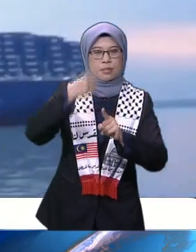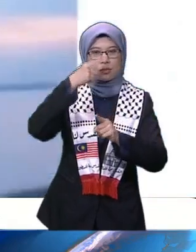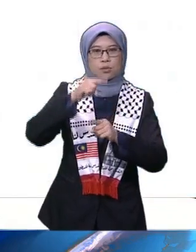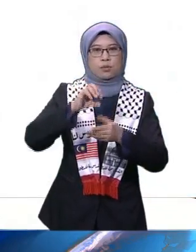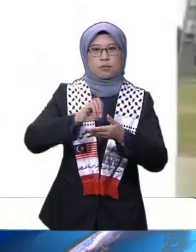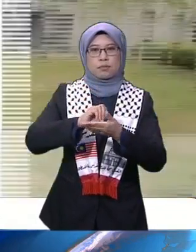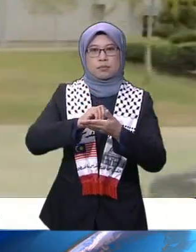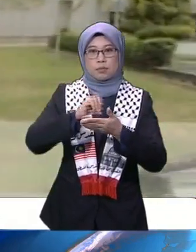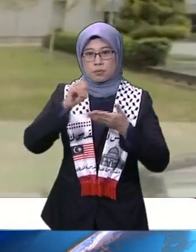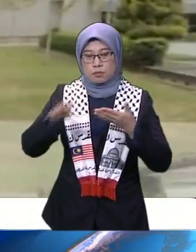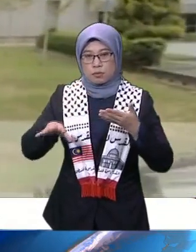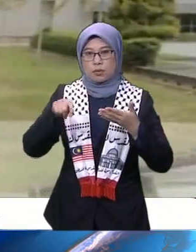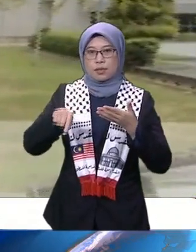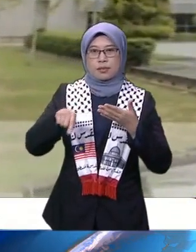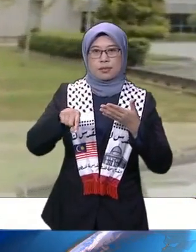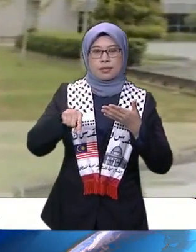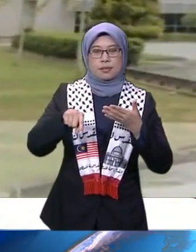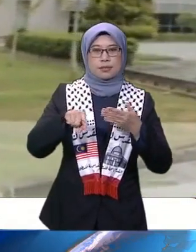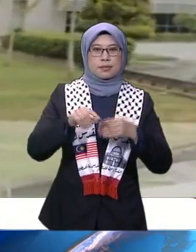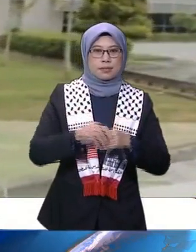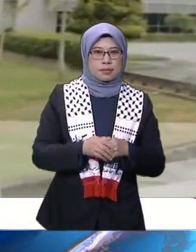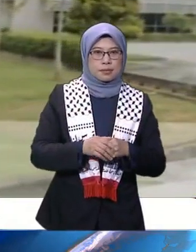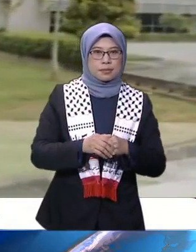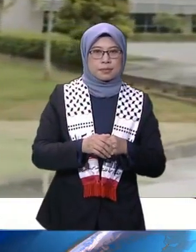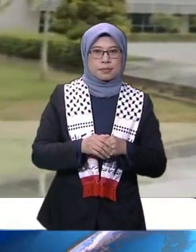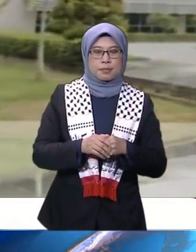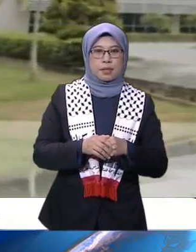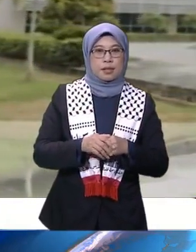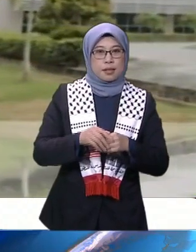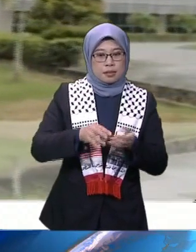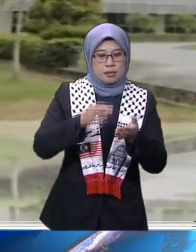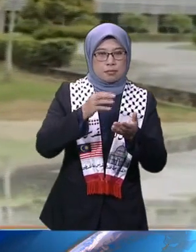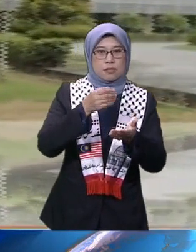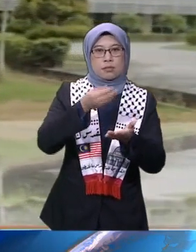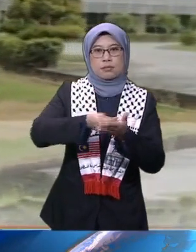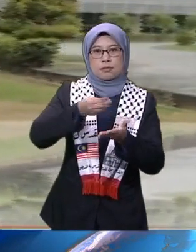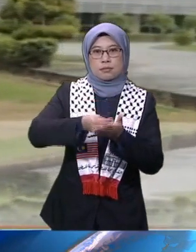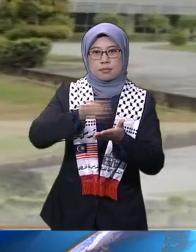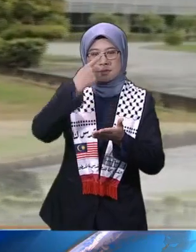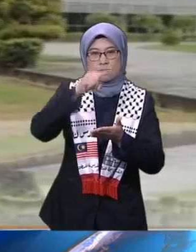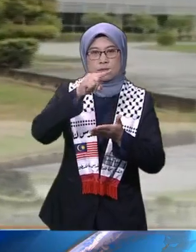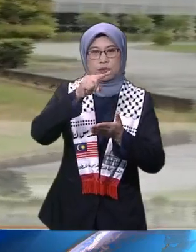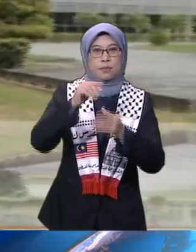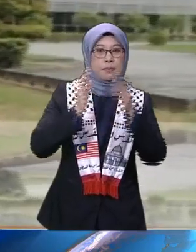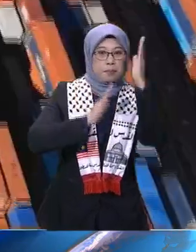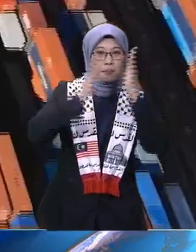on Malaysian markets. So this will actually become the selling points for our Malaysian markets.